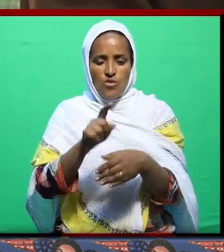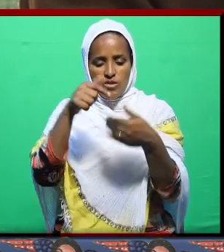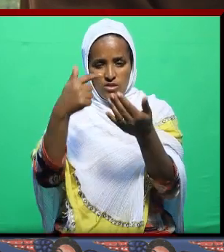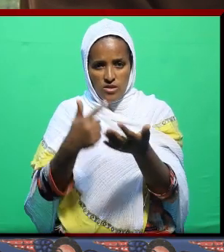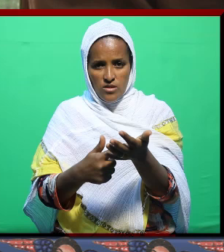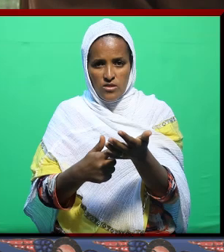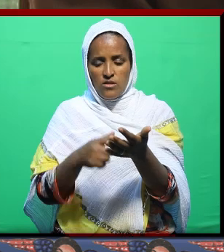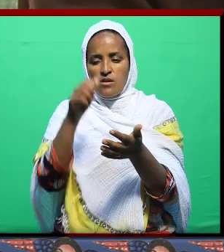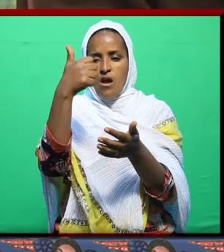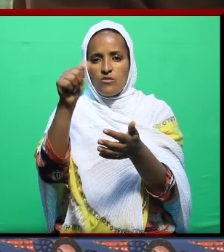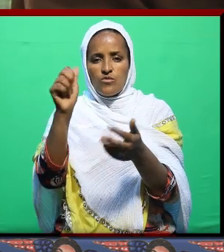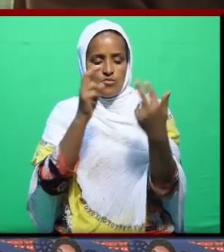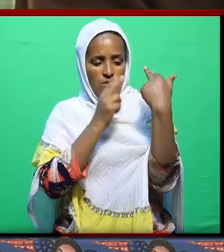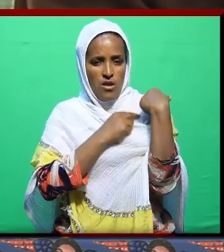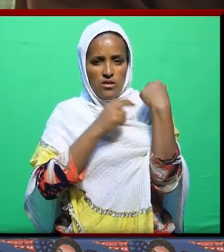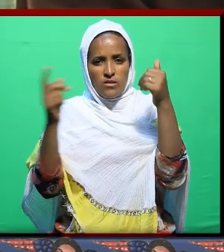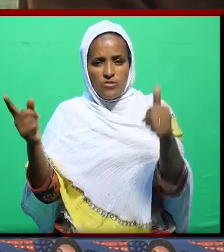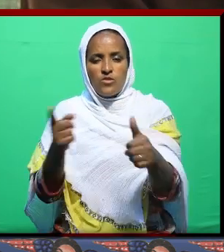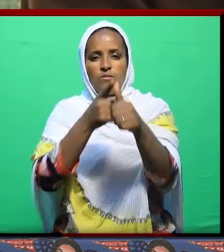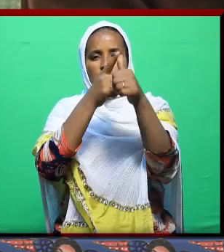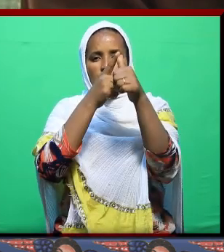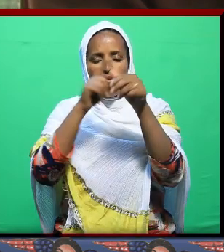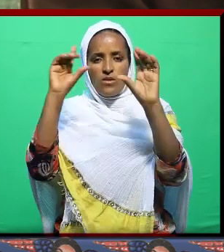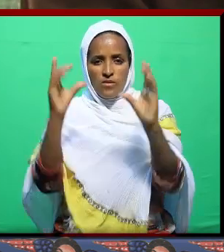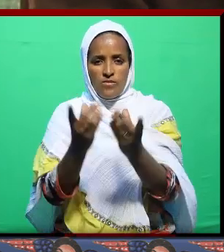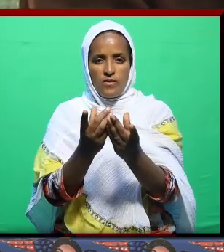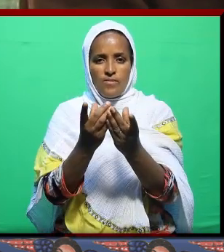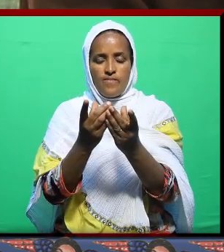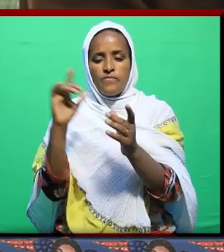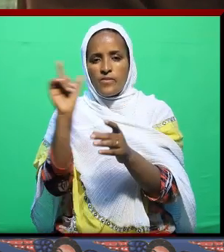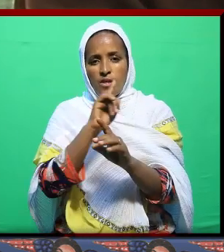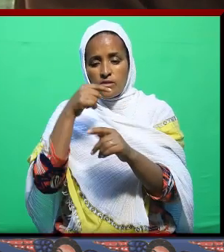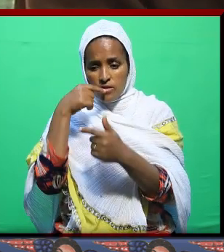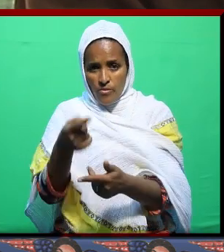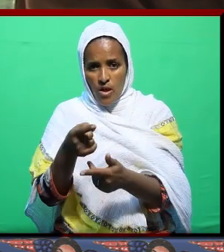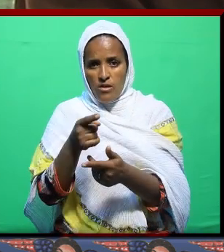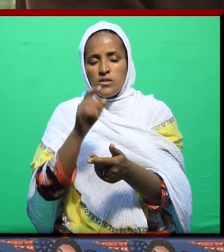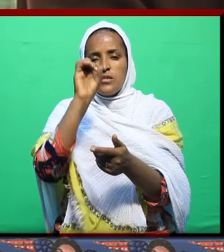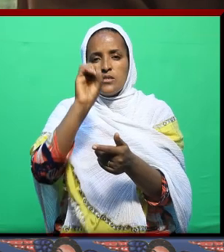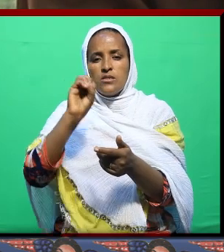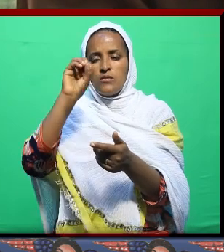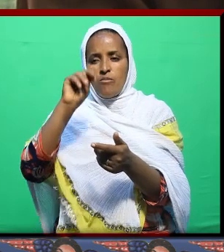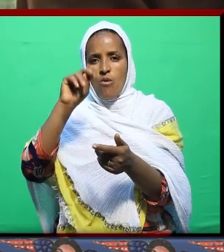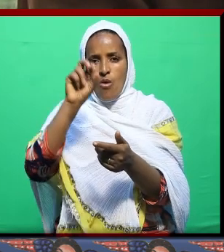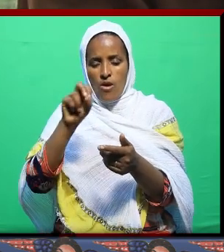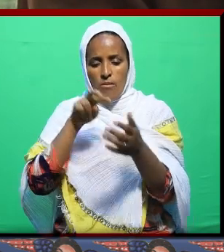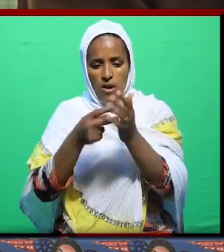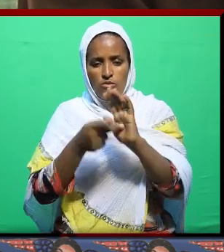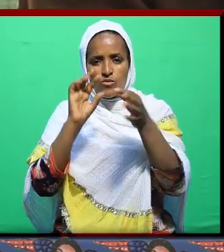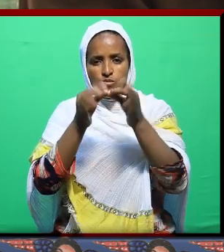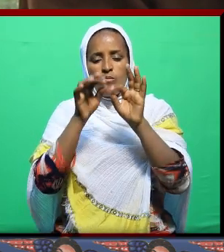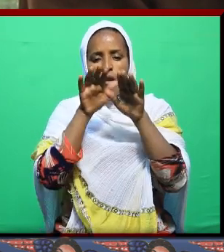ስለዚህ ከአስሩ ማዕረጋት የመጀመሪያው ክፍል ምንድነው ሲባል ጽናዌ ነው። ጽናዌ